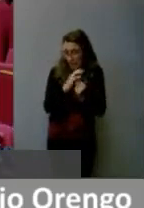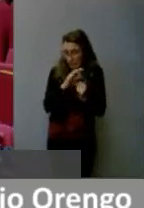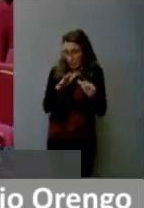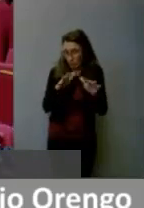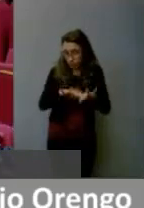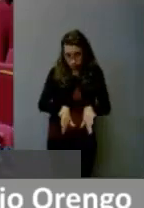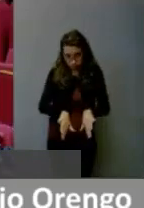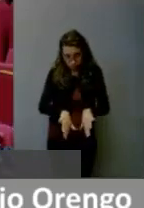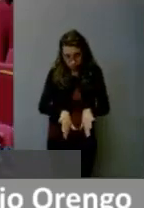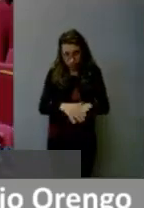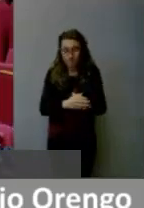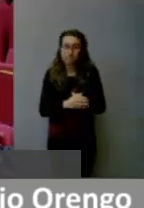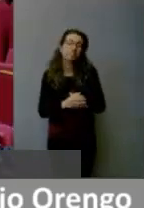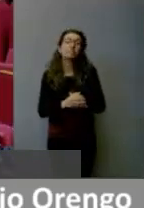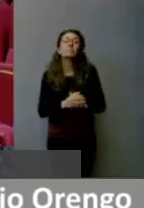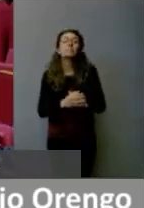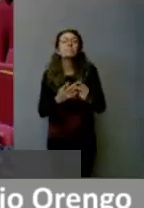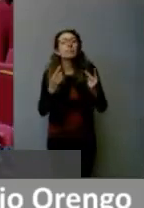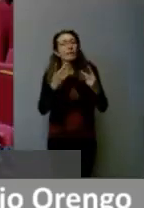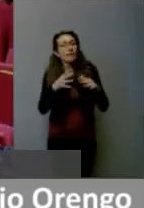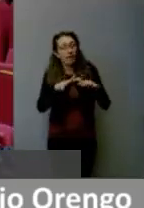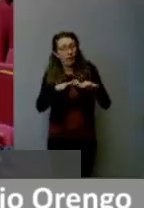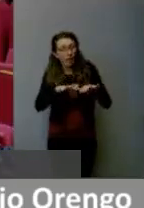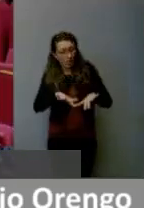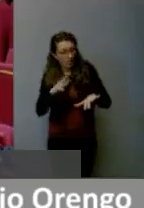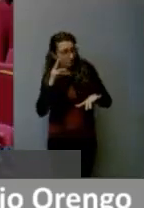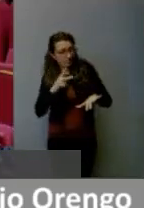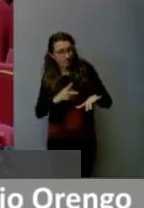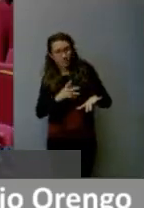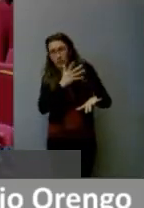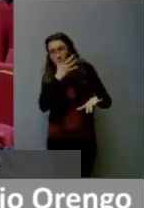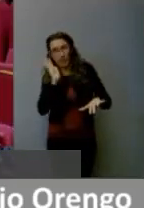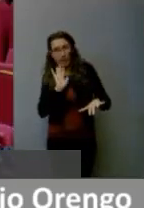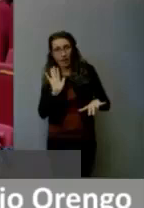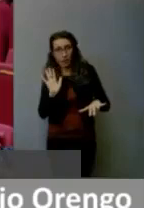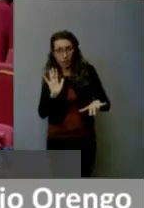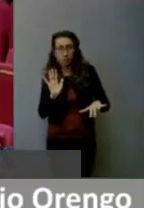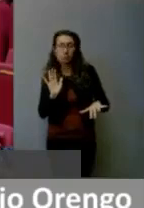ulteriori. L'avvallamento è abbastanza evidente, eventualmente io